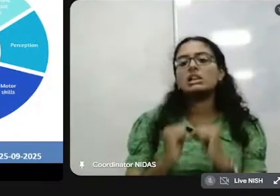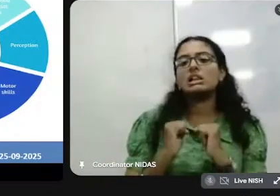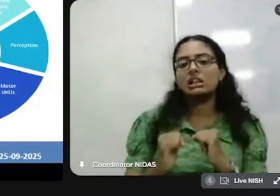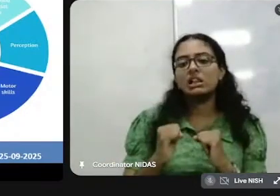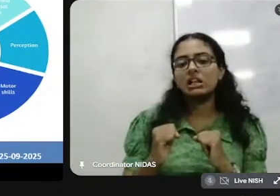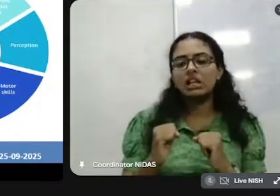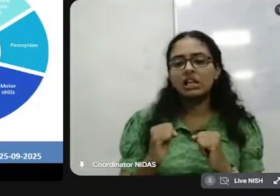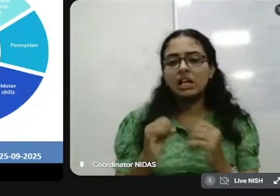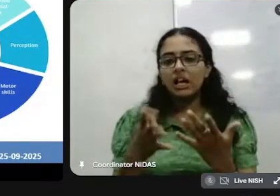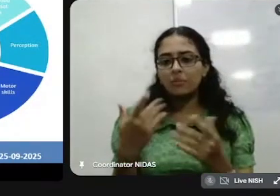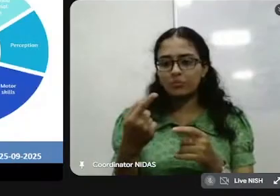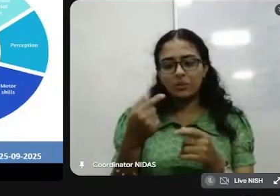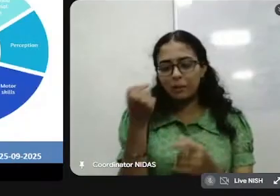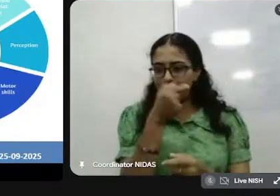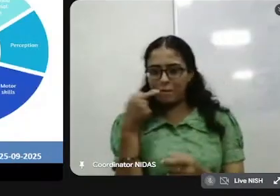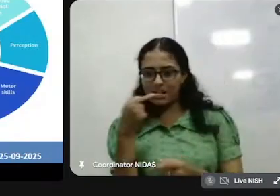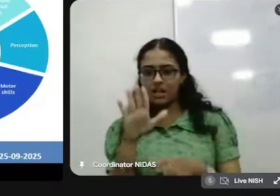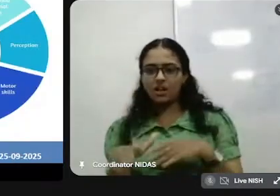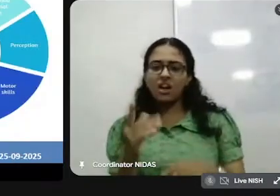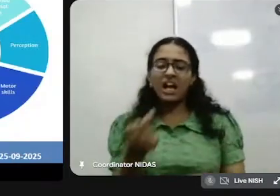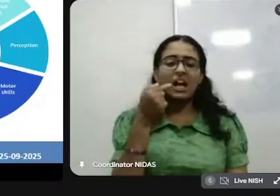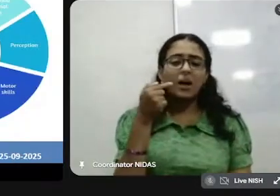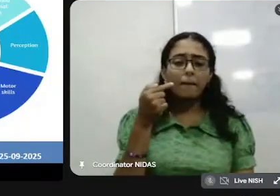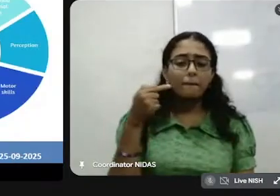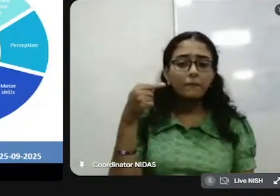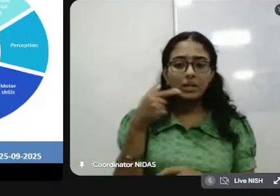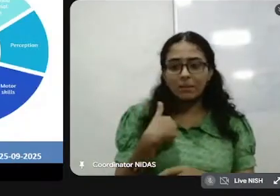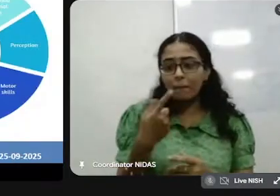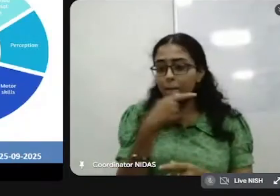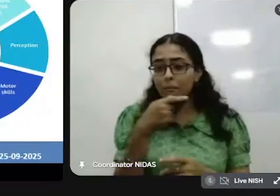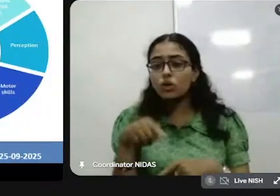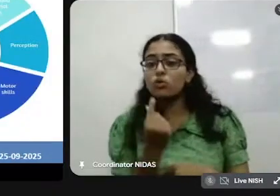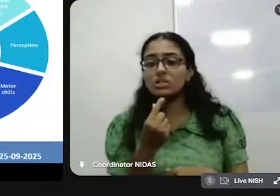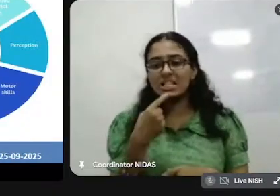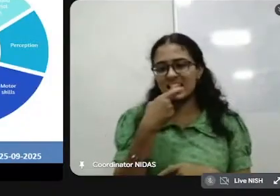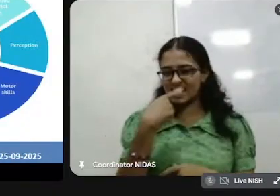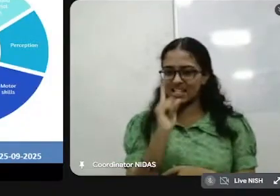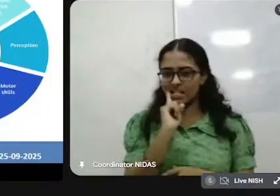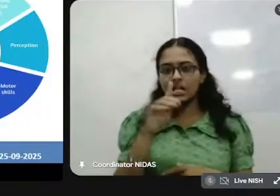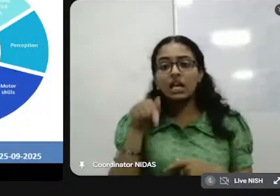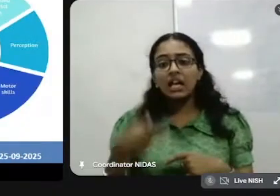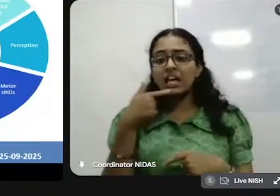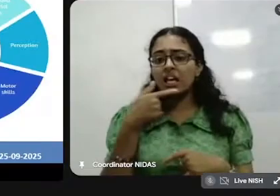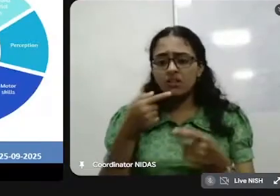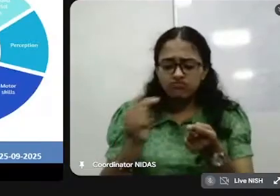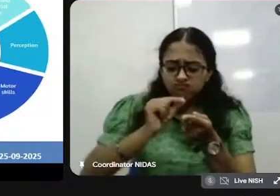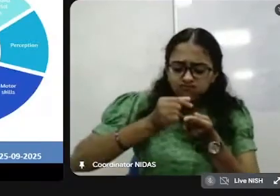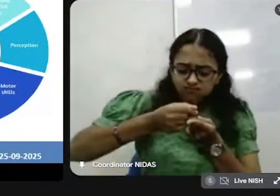പറയാണ്, നമ്മളൊരു ടൂത്ത് ബ്രഷ് എടുക്കുന്നു. അപ്പൊ ആ ടൂത്ത് ബ്രഷ് എന്തിനാന്ന് നമുക്കറിയാം, പല്ല് തേക്കാനാണ്. അപ്പൊ ടൂത്ത് ബ്രഷ് എടുക്കുന്നു, പേസ്റ്റ് തേക്കുന്നു,